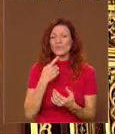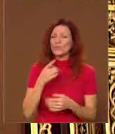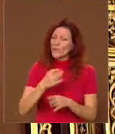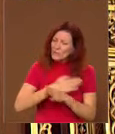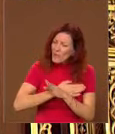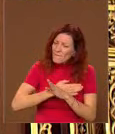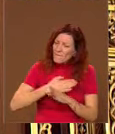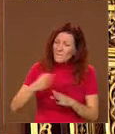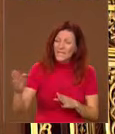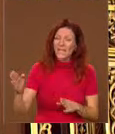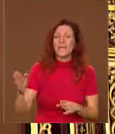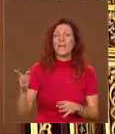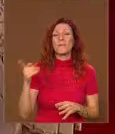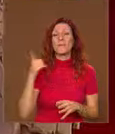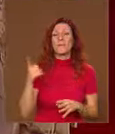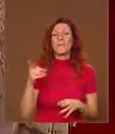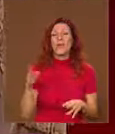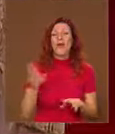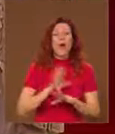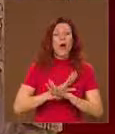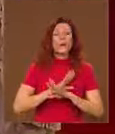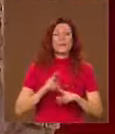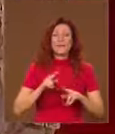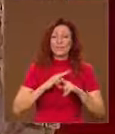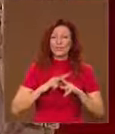и пренепорочна майка на нашия Бог.